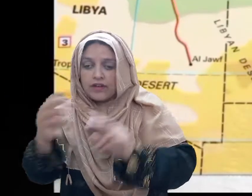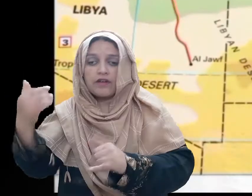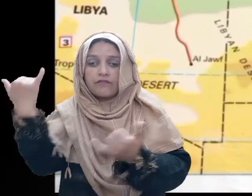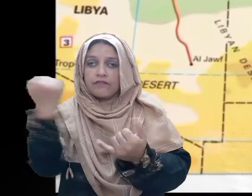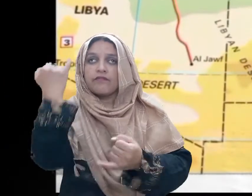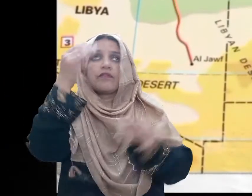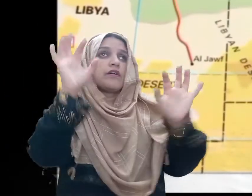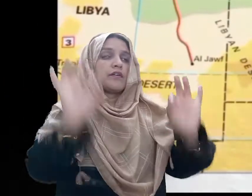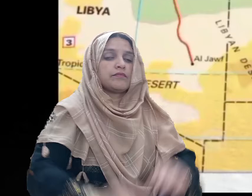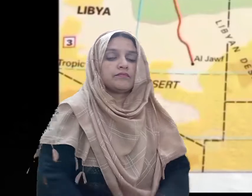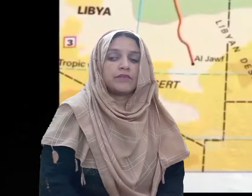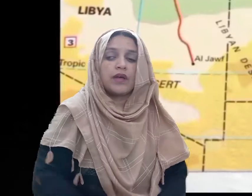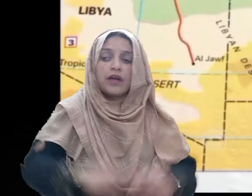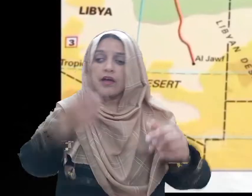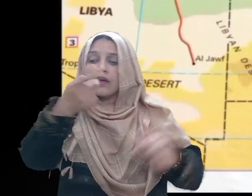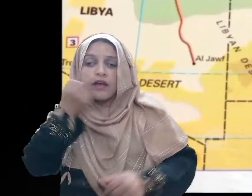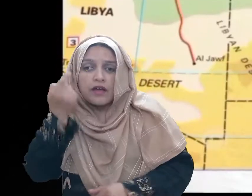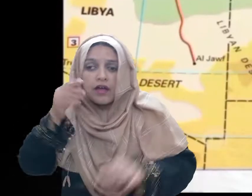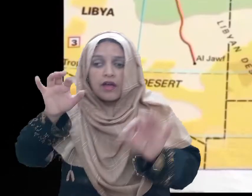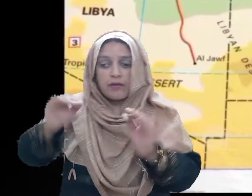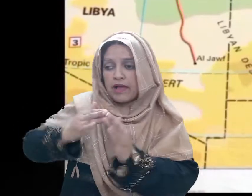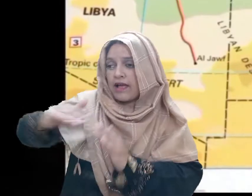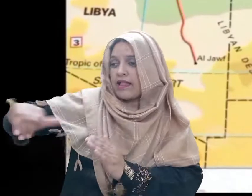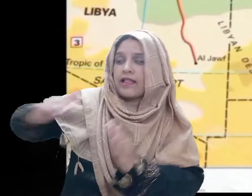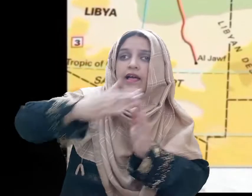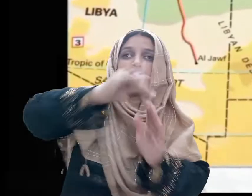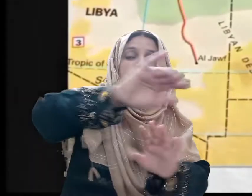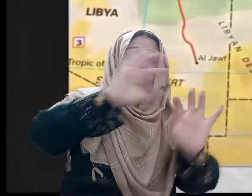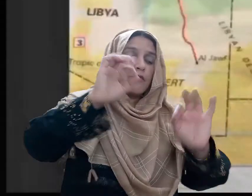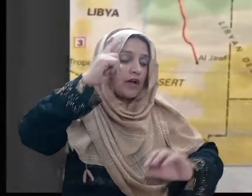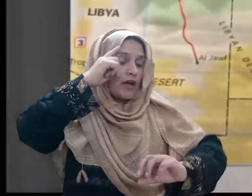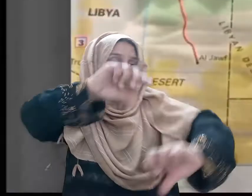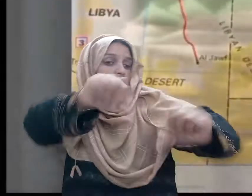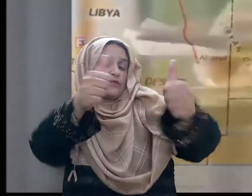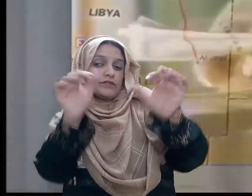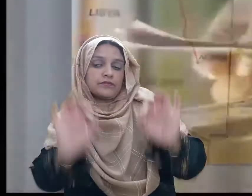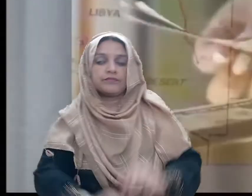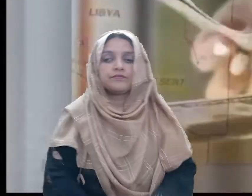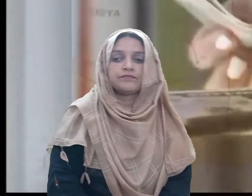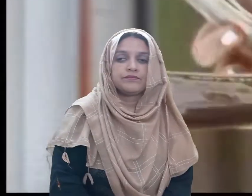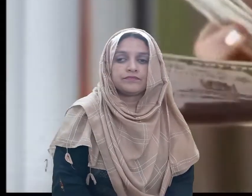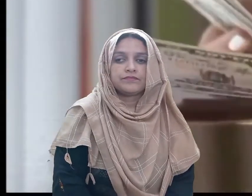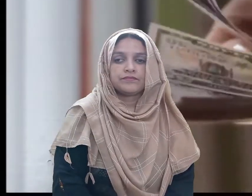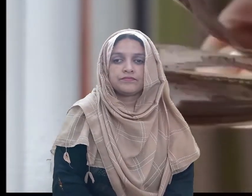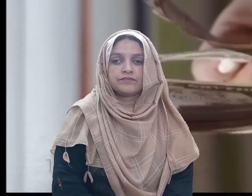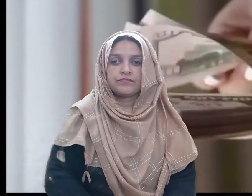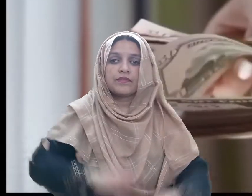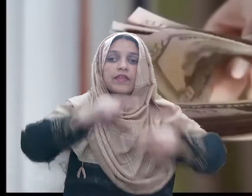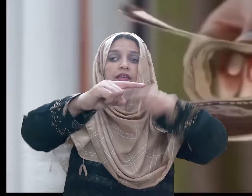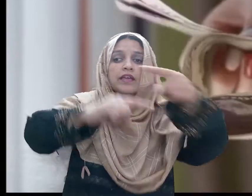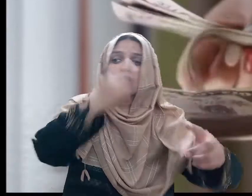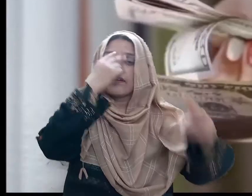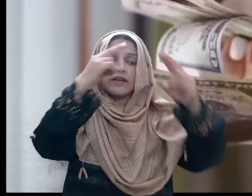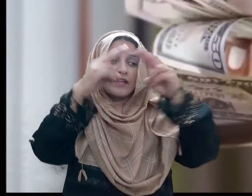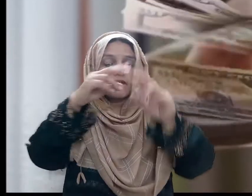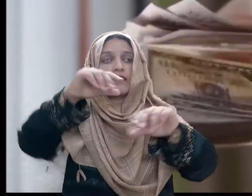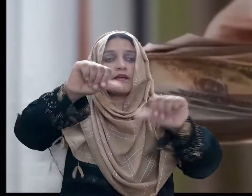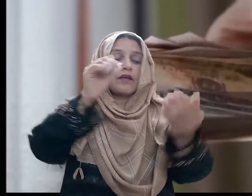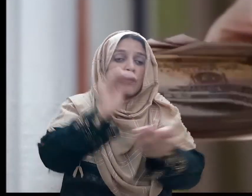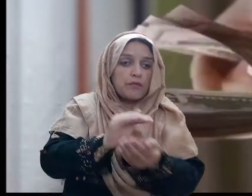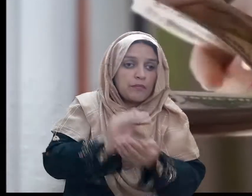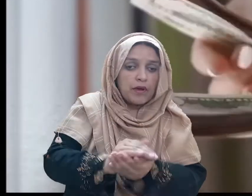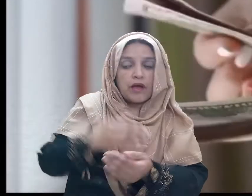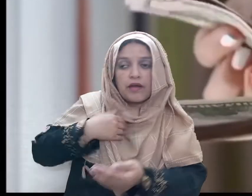ہے۔ مصر کو اپنے محل وقوع کے اعتبار سے خصوصی اہمیت حاصل ہے۔ مصر بھی اپنے سالانہ بجٹ میں سے خطیر رقم